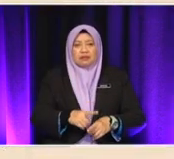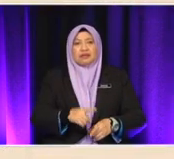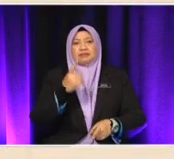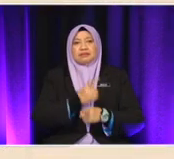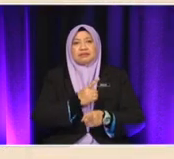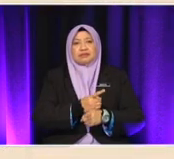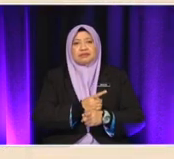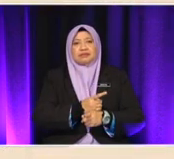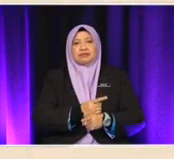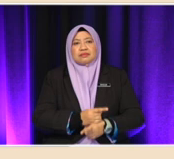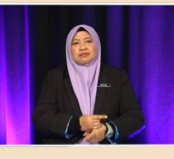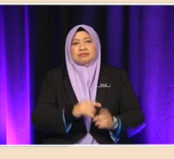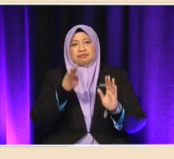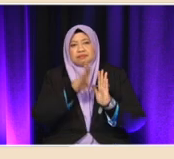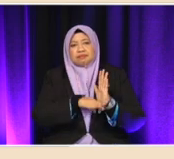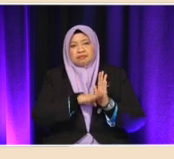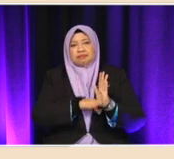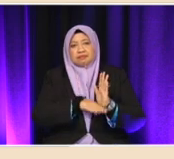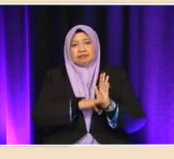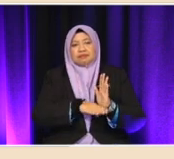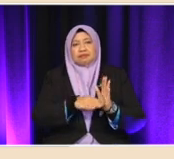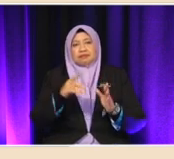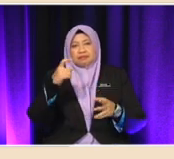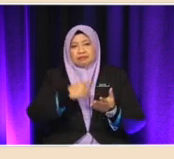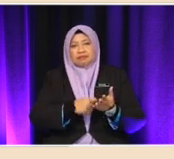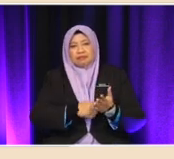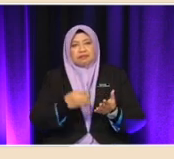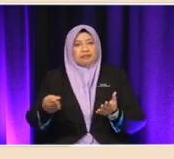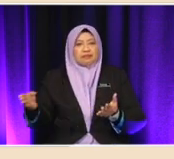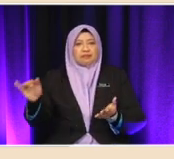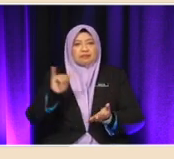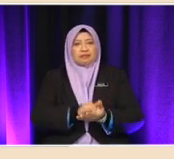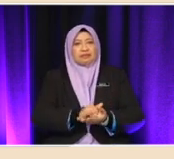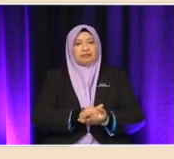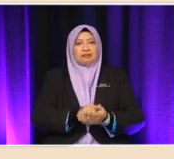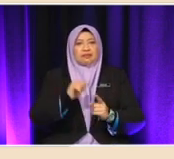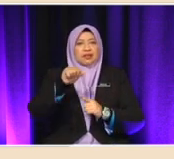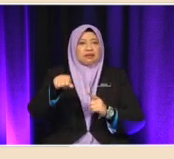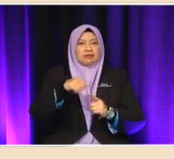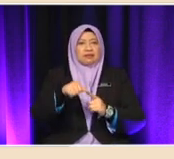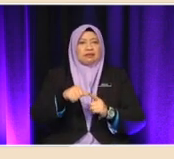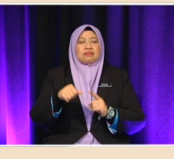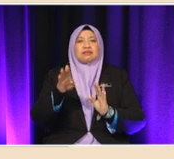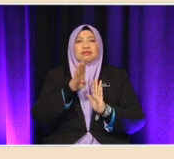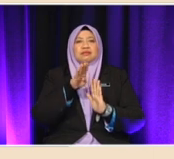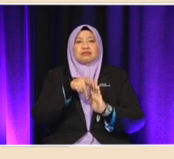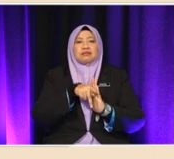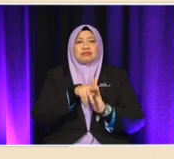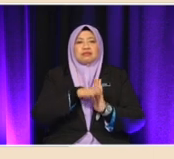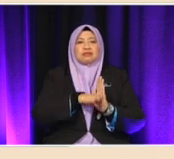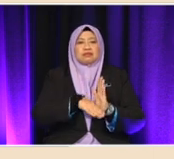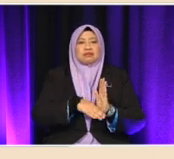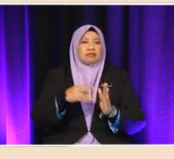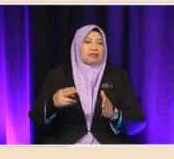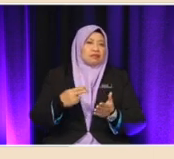jawaban dia pengurangan harga barang itu Coba kita lihat apabila berlaku pengurangan harga barang itu menyebabkan